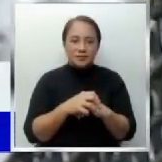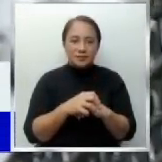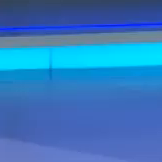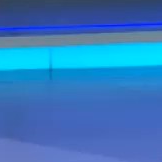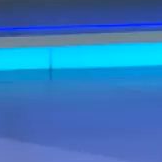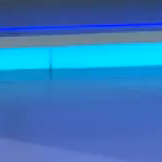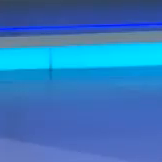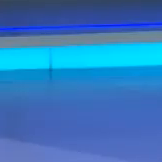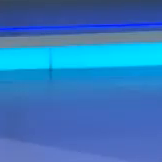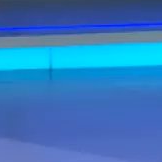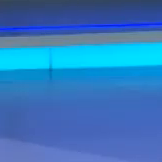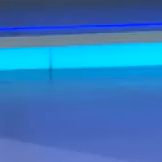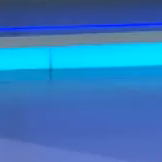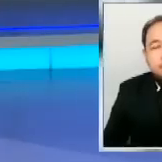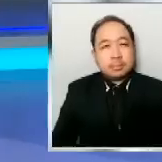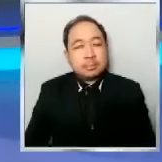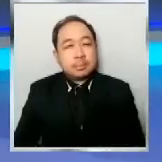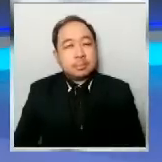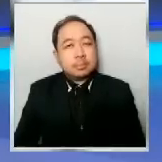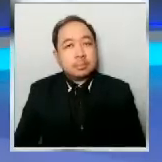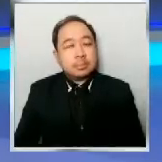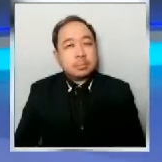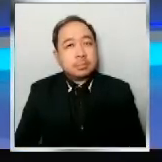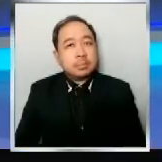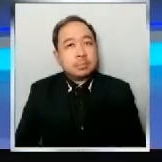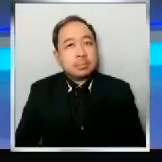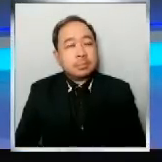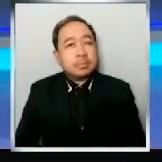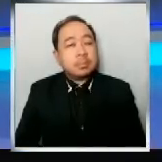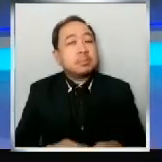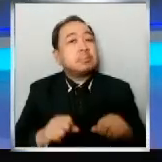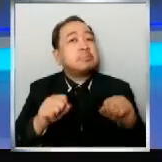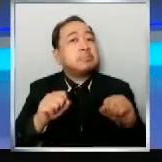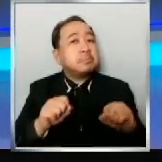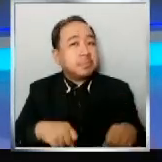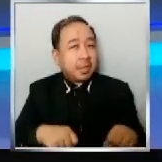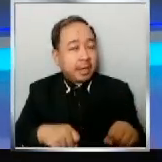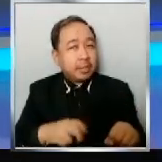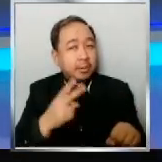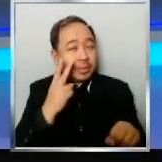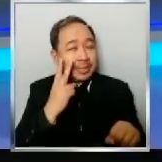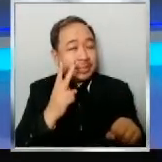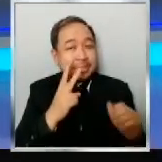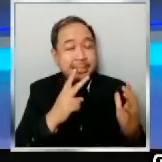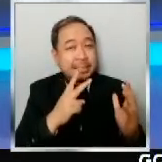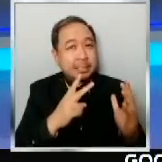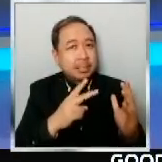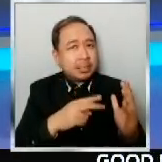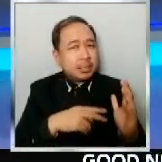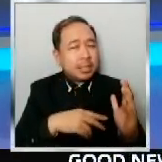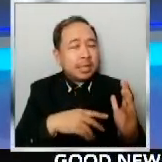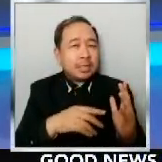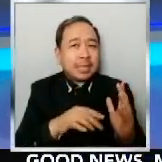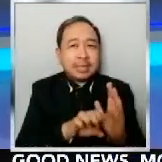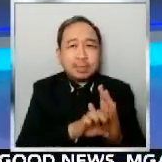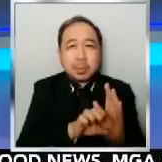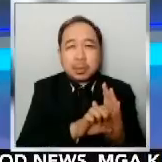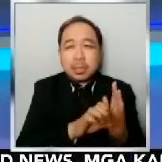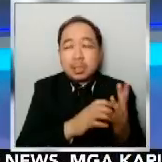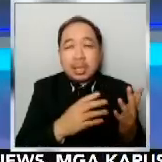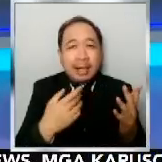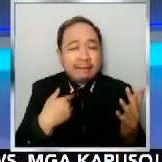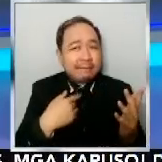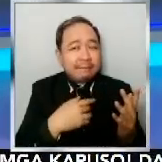oras. Pwede nang makulayan ang drawing na outing kung may sa batas. Ang panukalang padamihin pang lalo